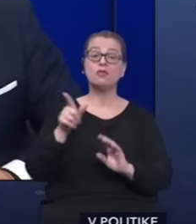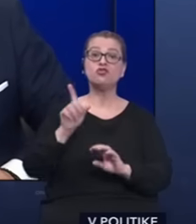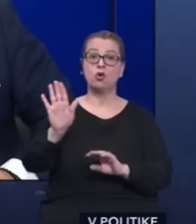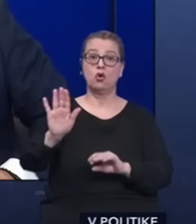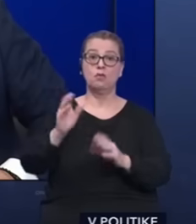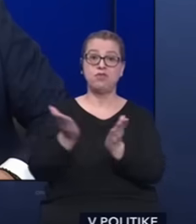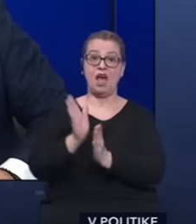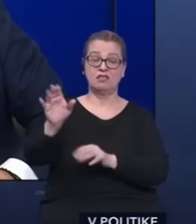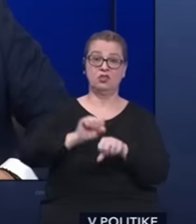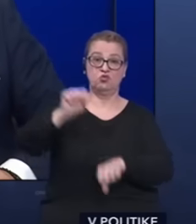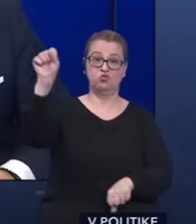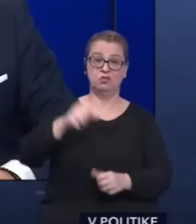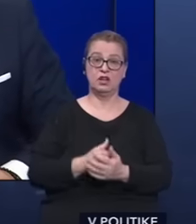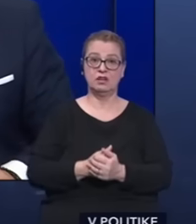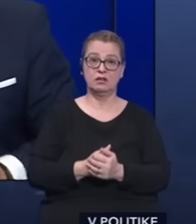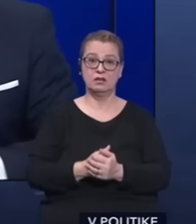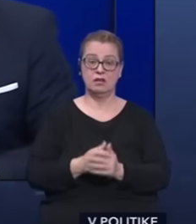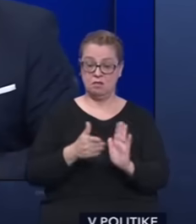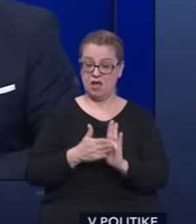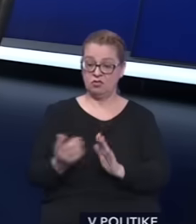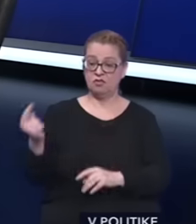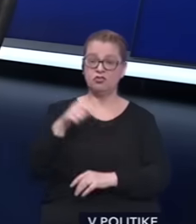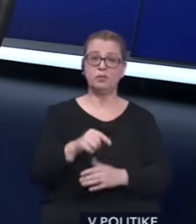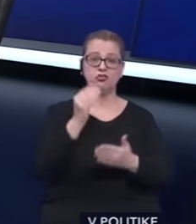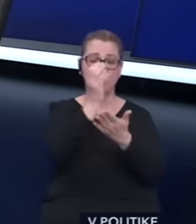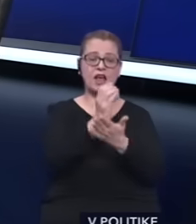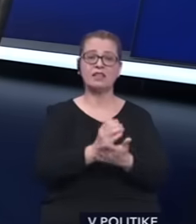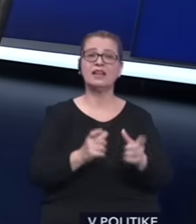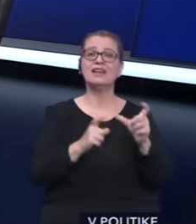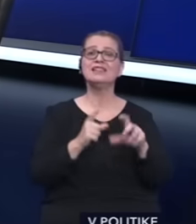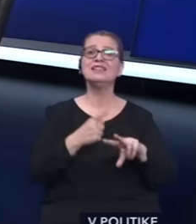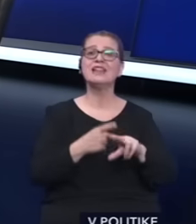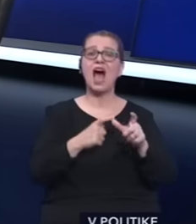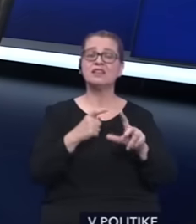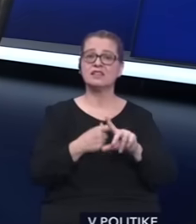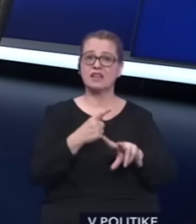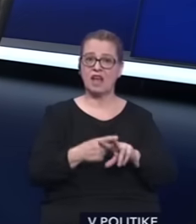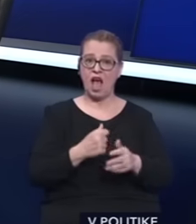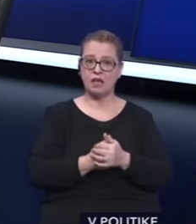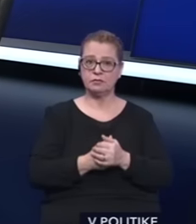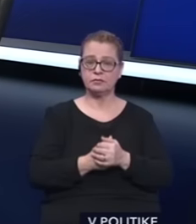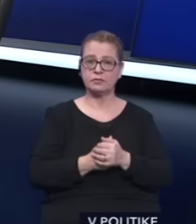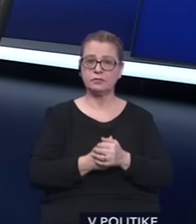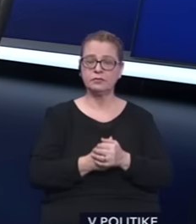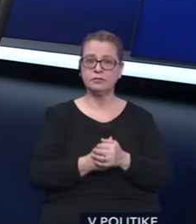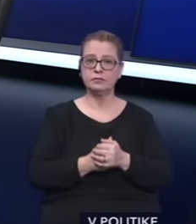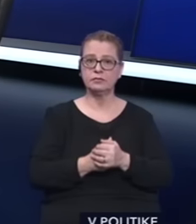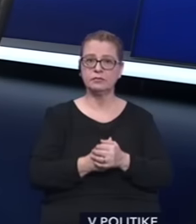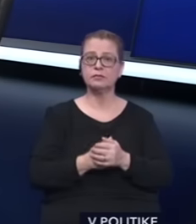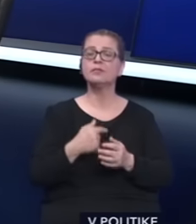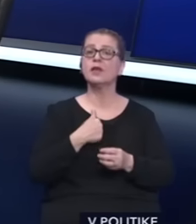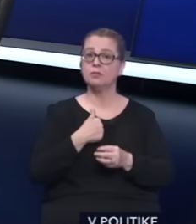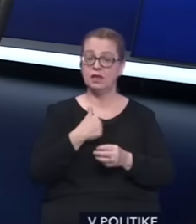Matovič prišiel na kandidátke Sasky. Pán Danko, reformy a riešenia, ktoré prinášala vláda Igora Matoviča a Eduarda Hegera,